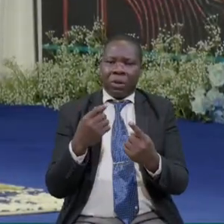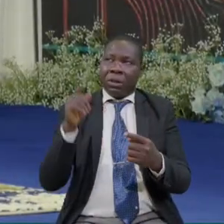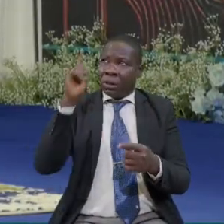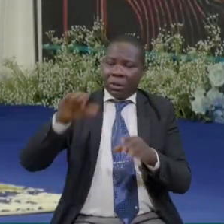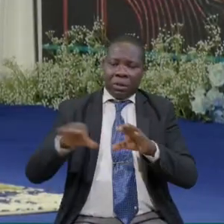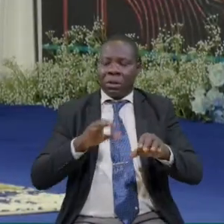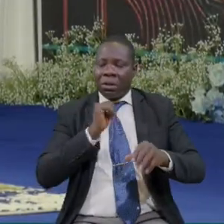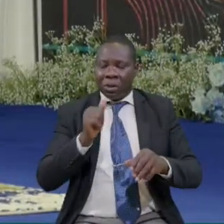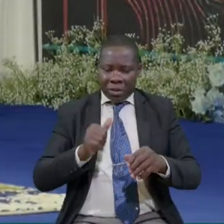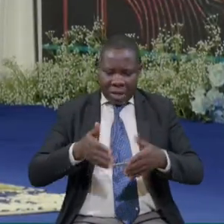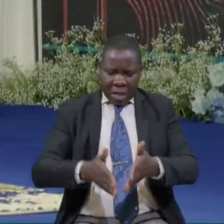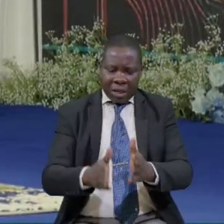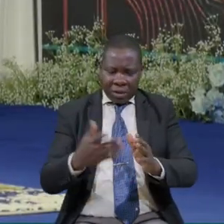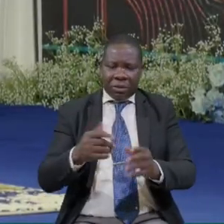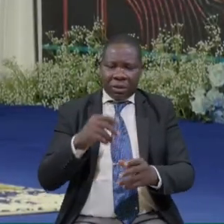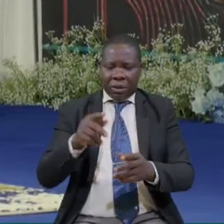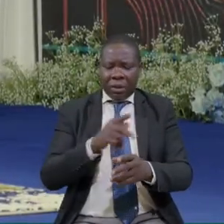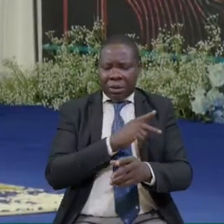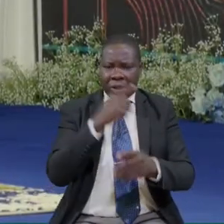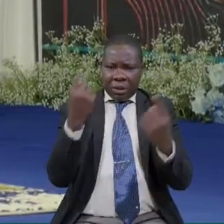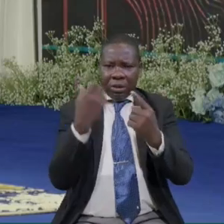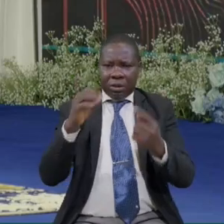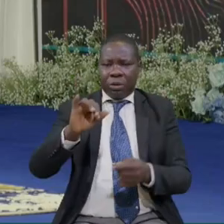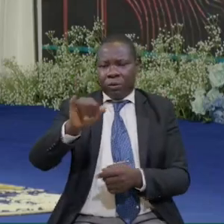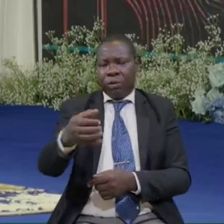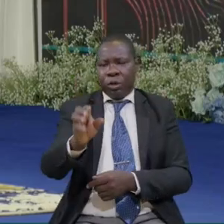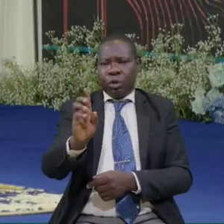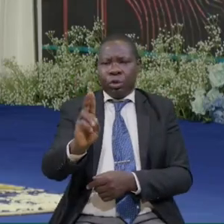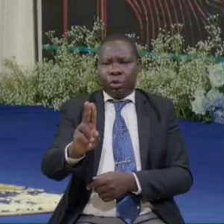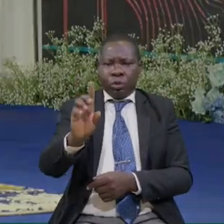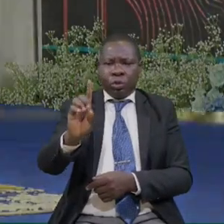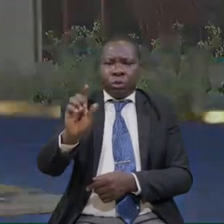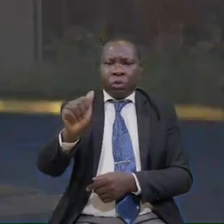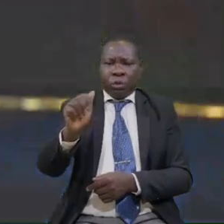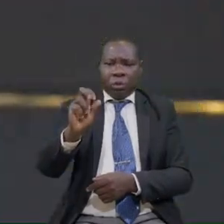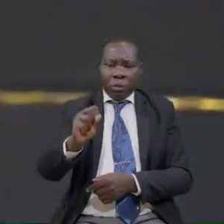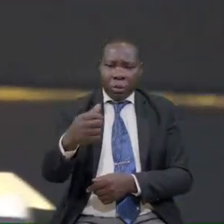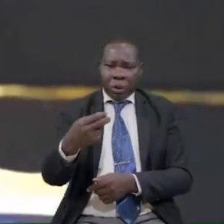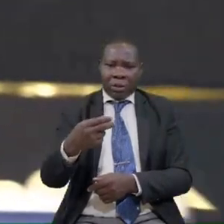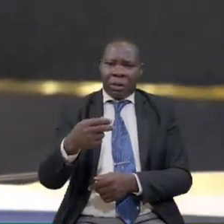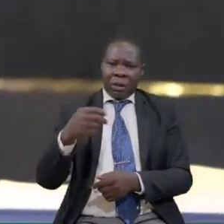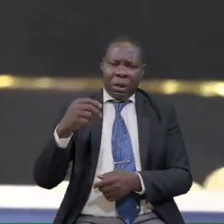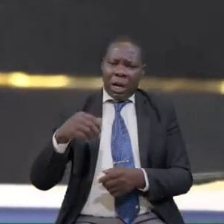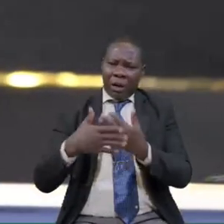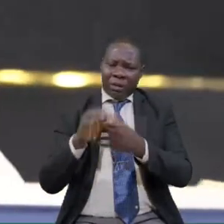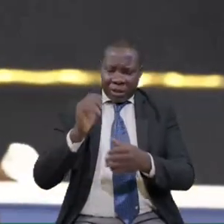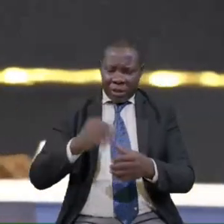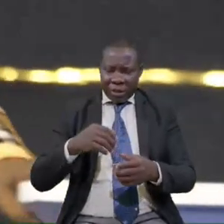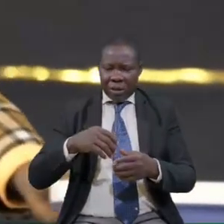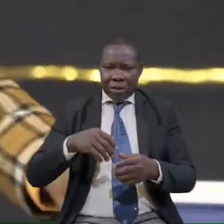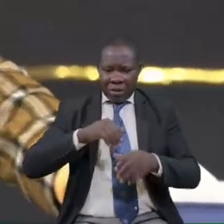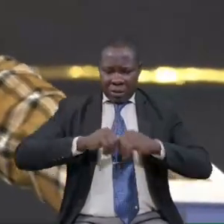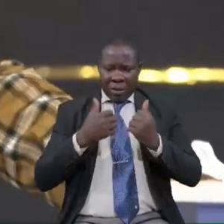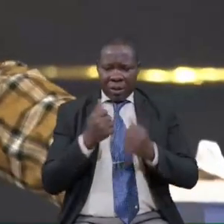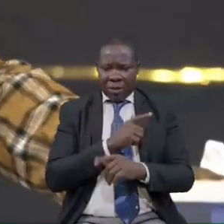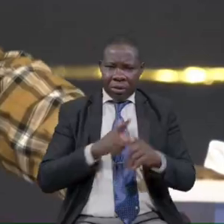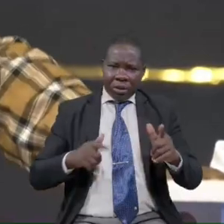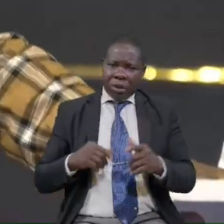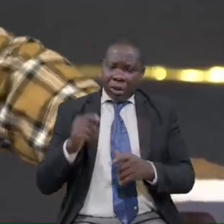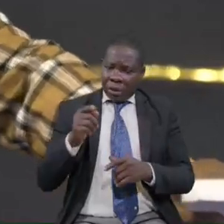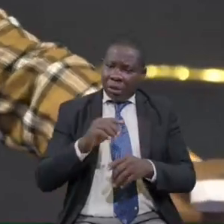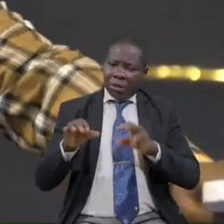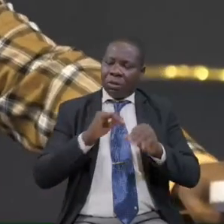de Judas Iscariote. Après qu'il continue de suivre le Seigneur, il a condamné les péchés, il n'a pas toléré ses péchés. Et Ananias